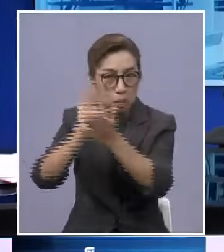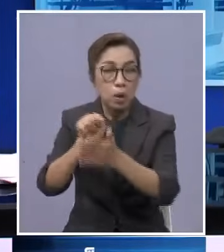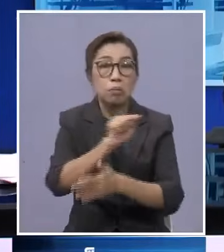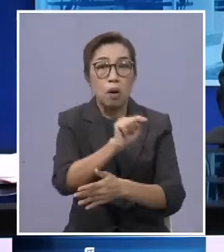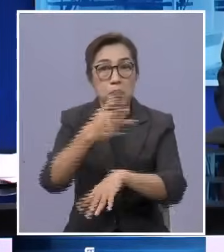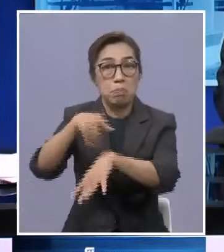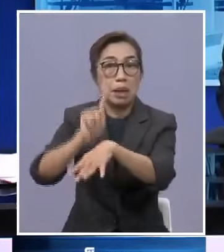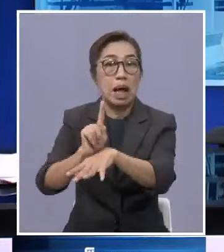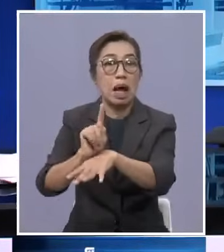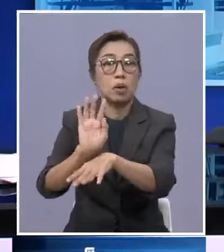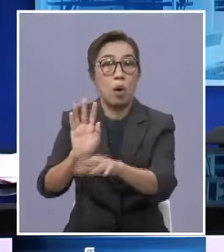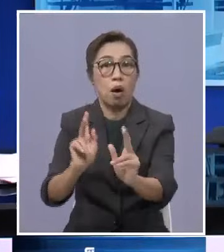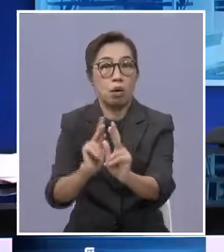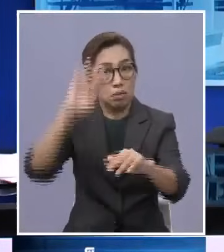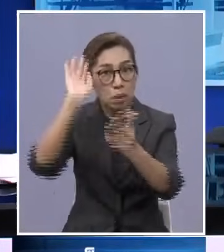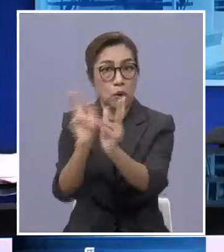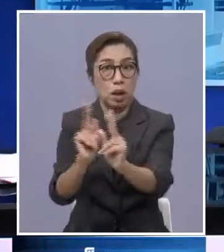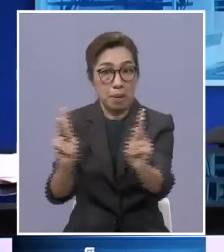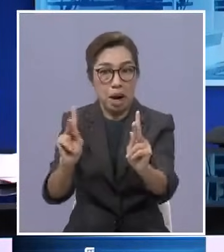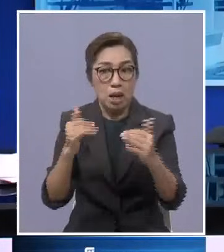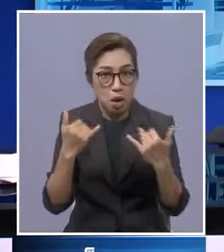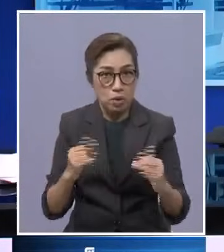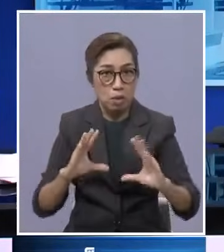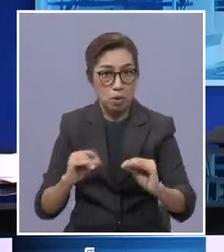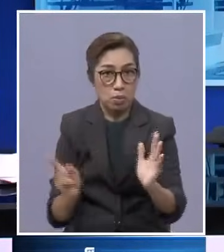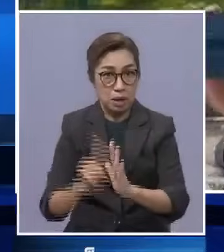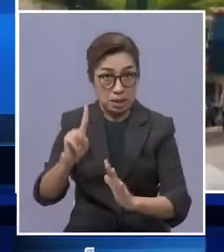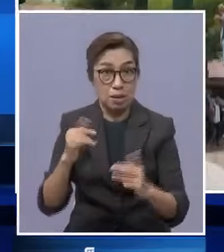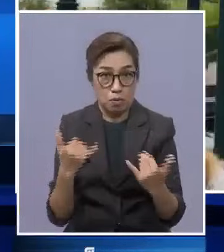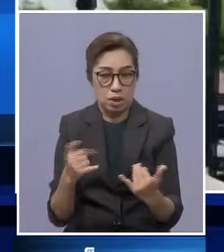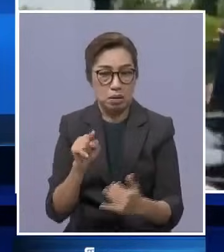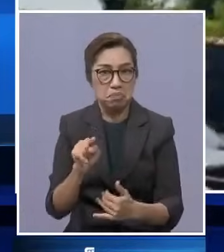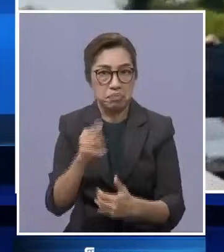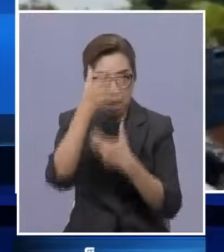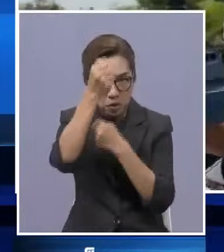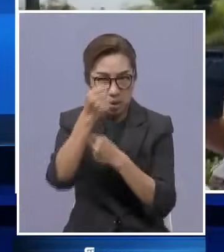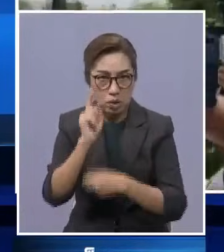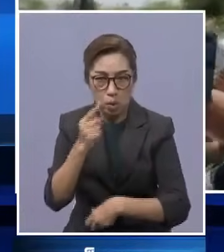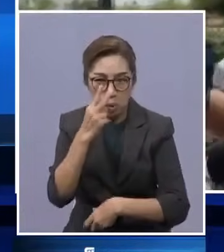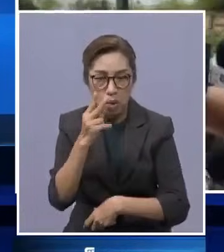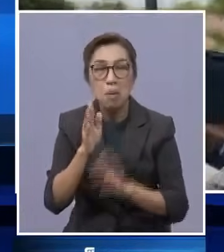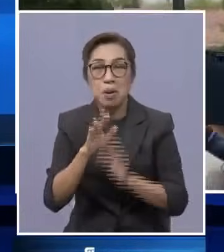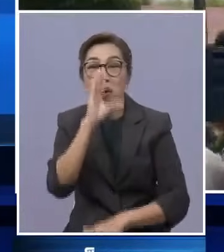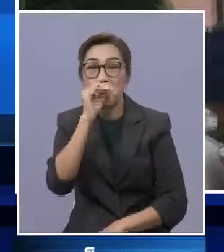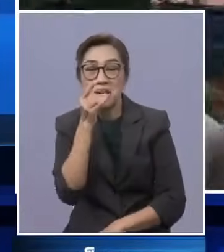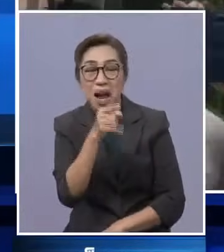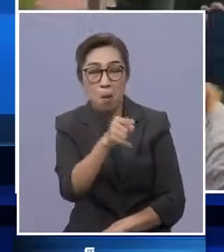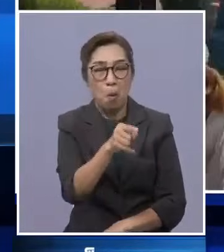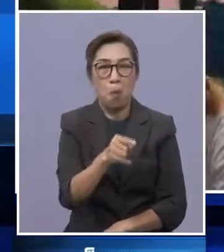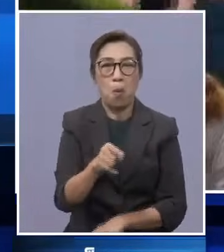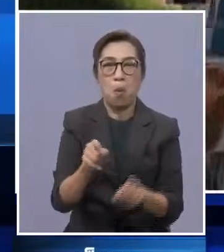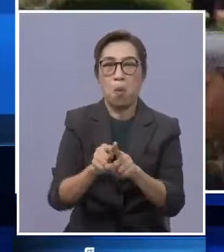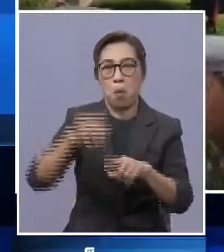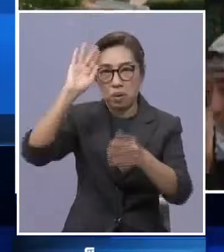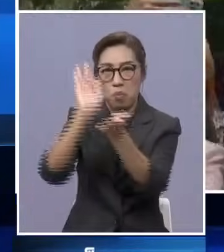เป็นประธานกตร.ที่วันนี้เป็นนัดแรกในการประชุมเนี่ยอันนี้ก็จับตาคือมีการพูดแซวกันเลยว่าโหขนาดการแต่งตั้ง